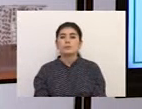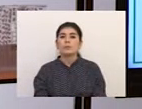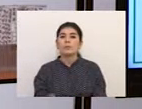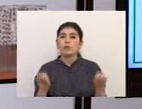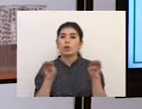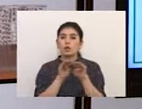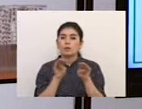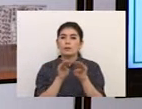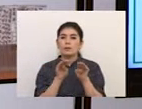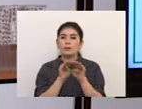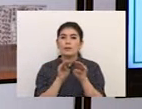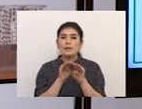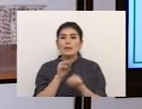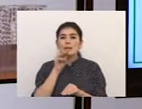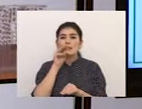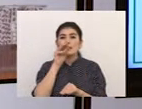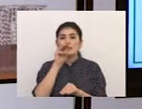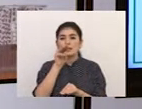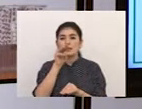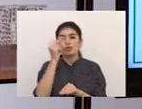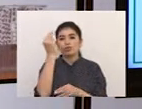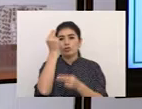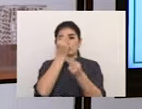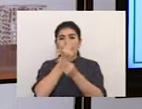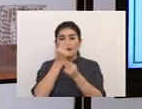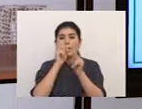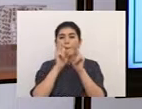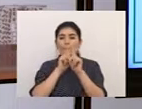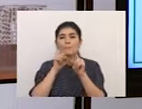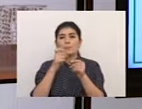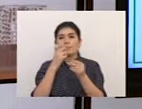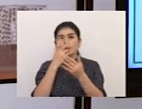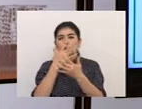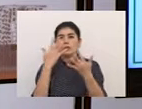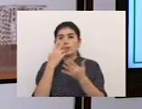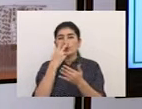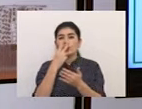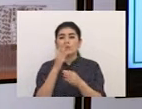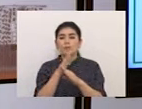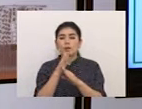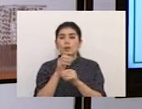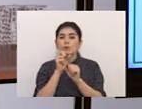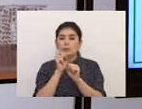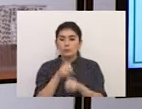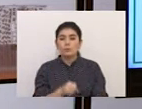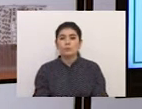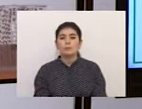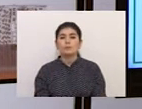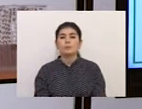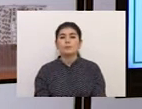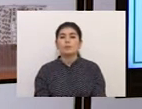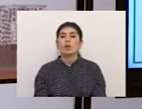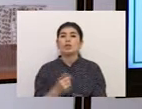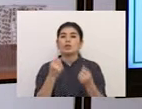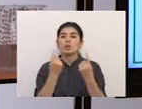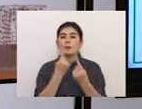Qiyoslaymiz. T sxemasi yoki chizmasi orqali buni yanada yorqinroq ifodalash mumkin. Sodda